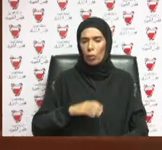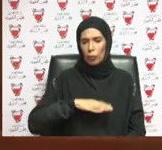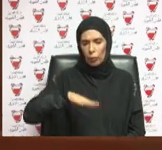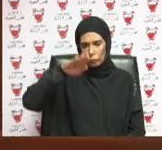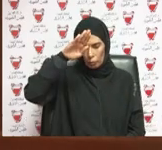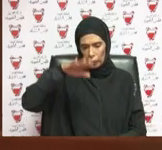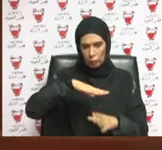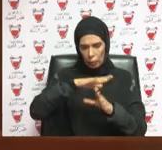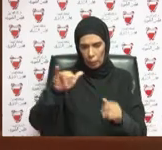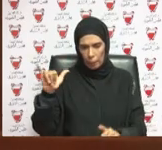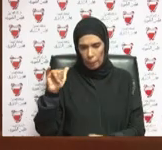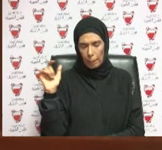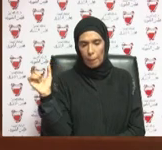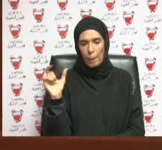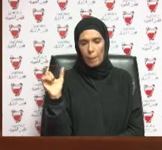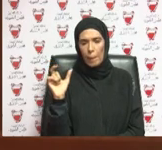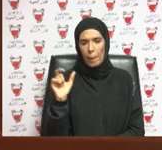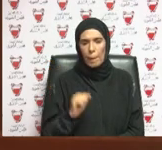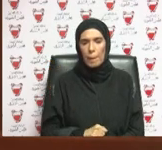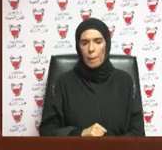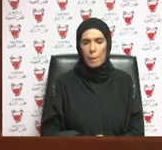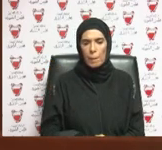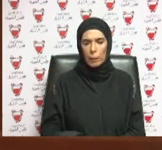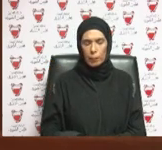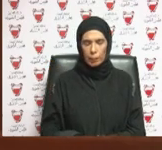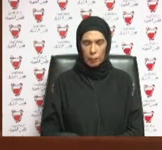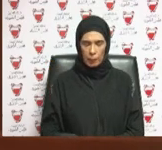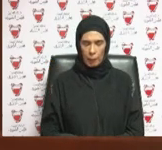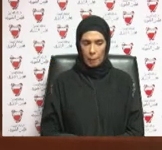والأمتين الإسلامية والعربية والإنسانية كلها.